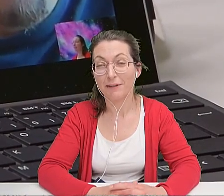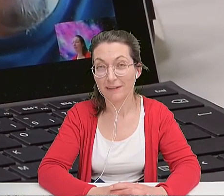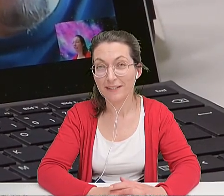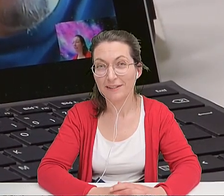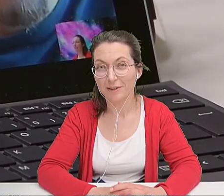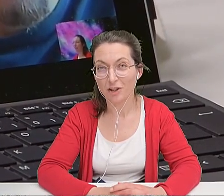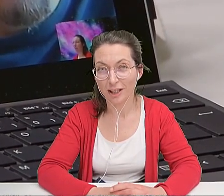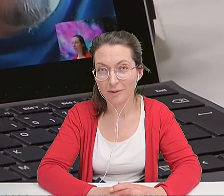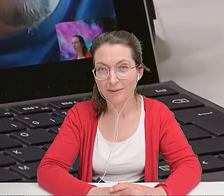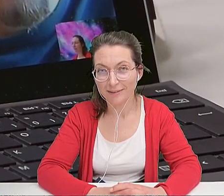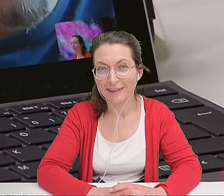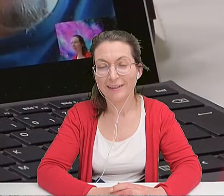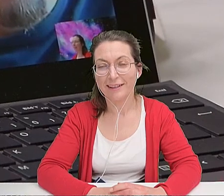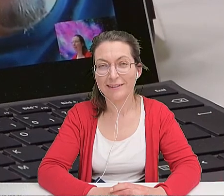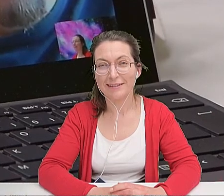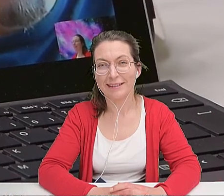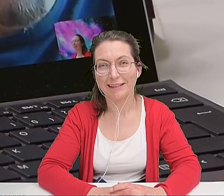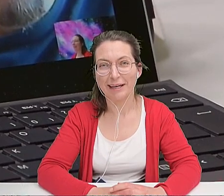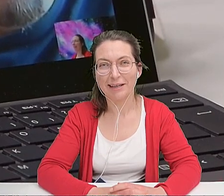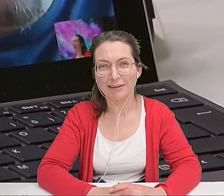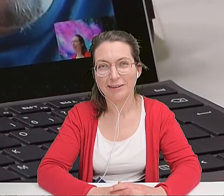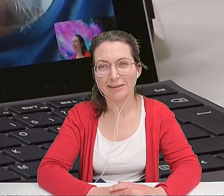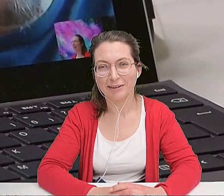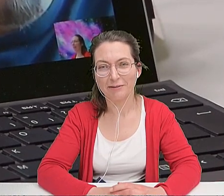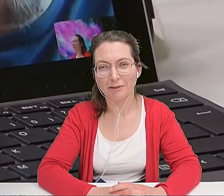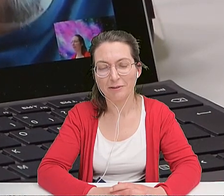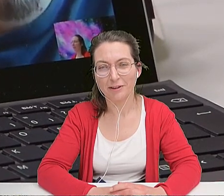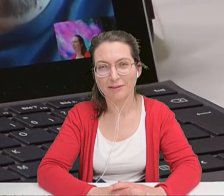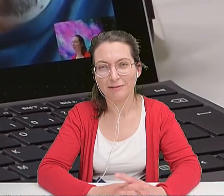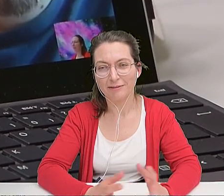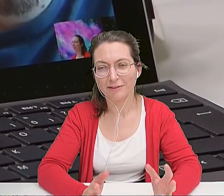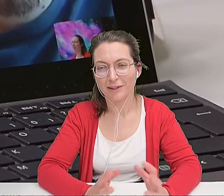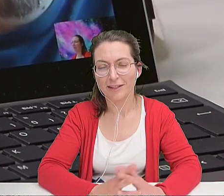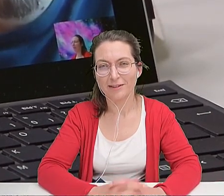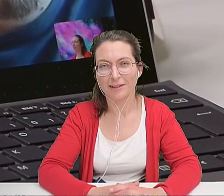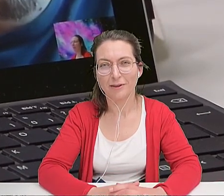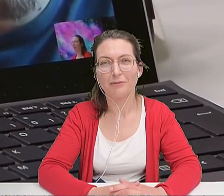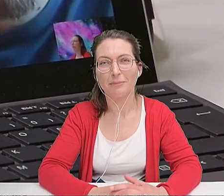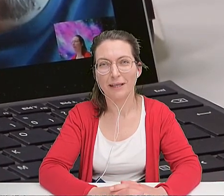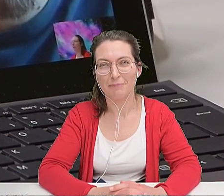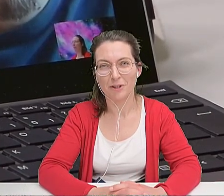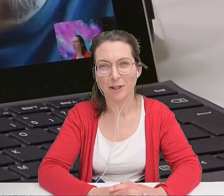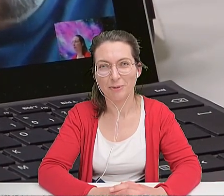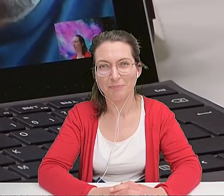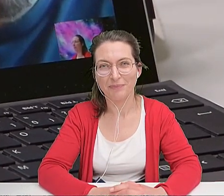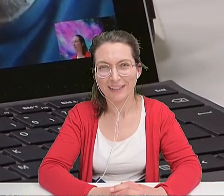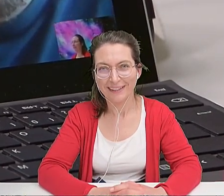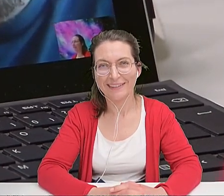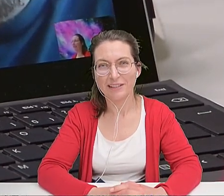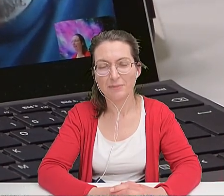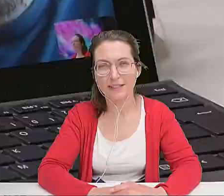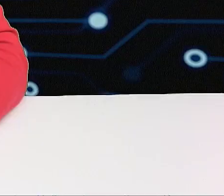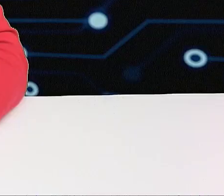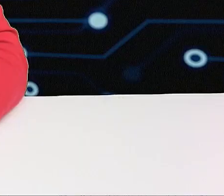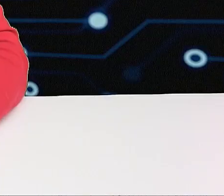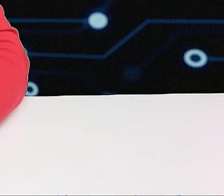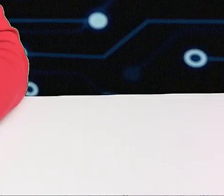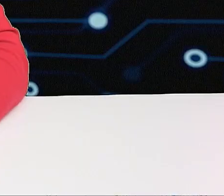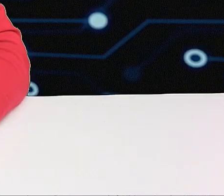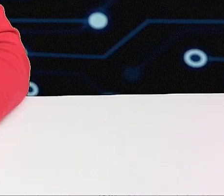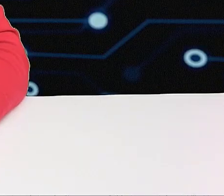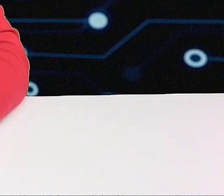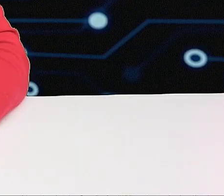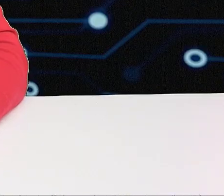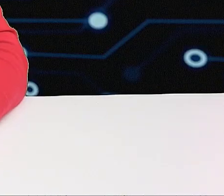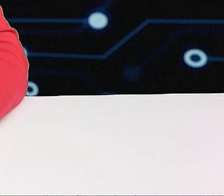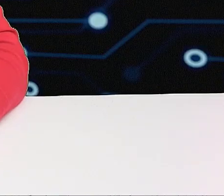bleibt einfach weiterhin schlau, lasst nicht nach, denn wir wollen, so heißt es ja auch, wir bleiben schlau. In diesem Sinne, wir freuen uns,